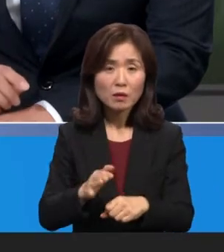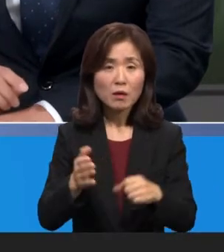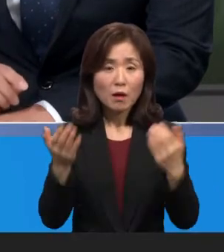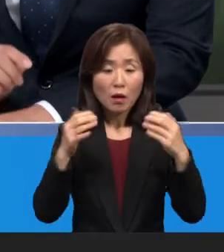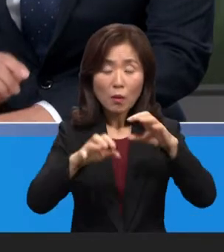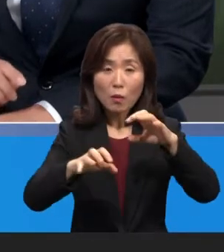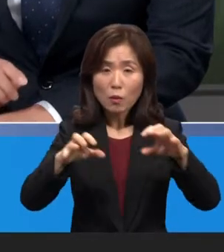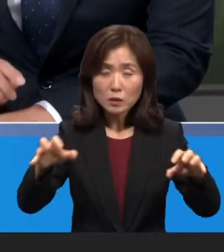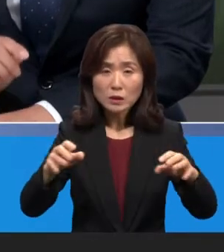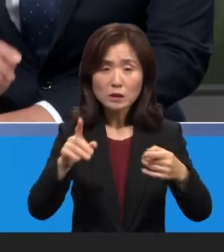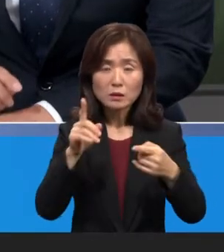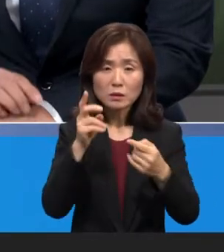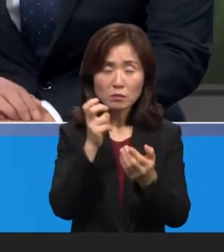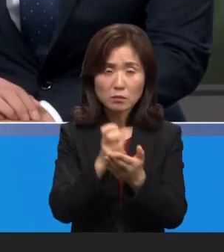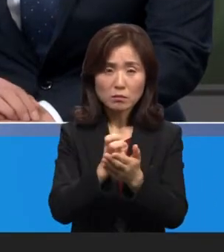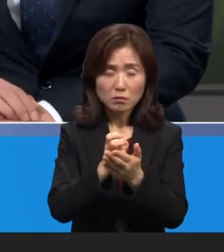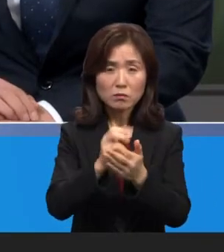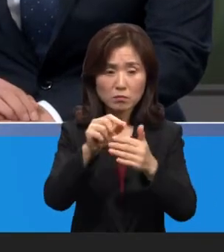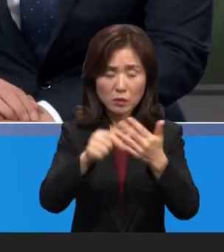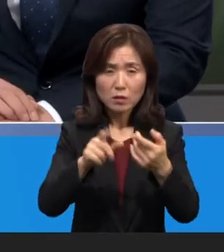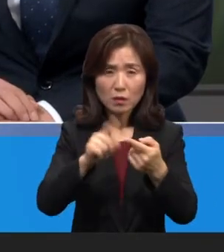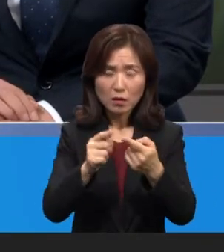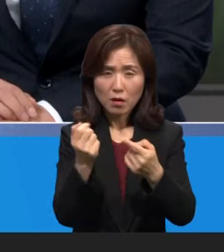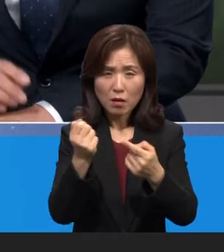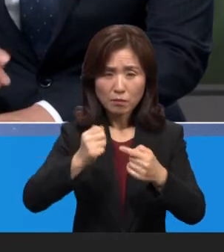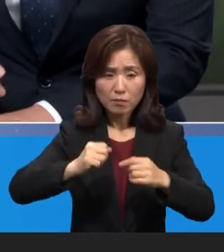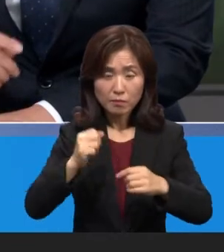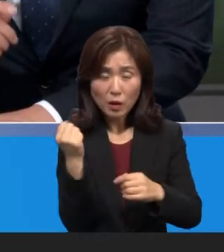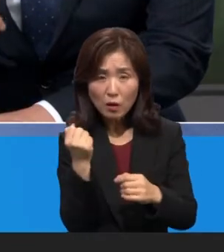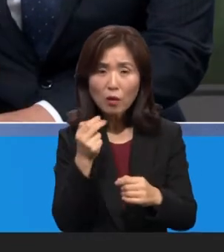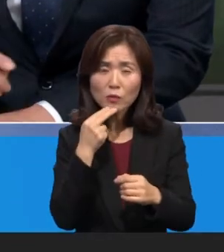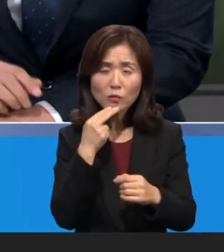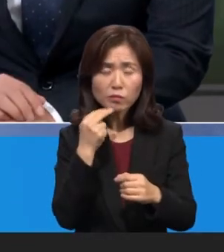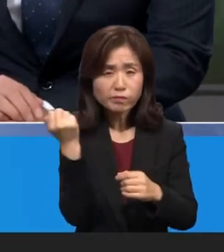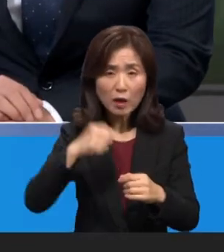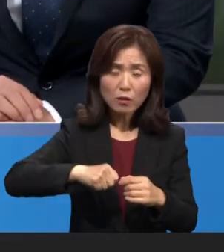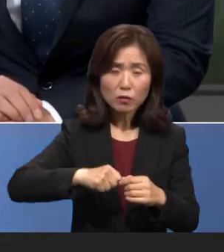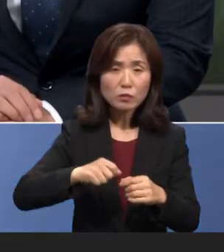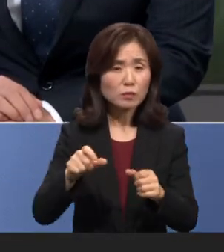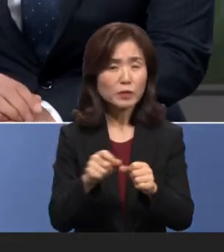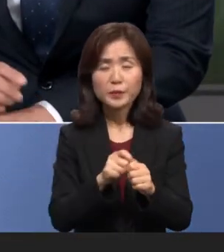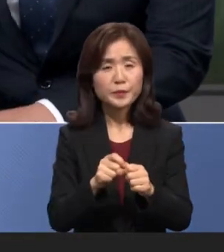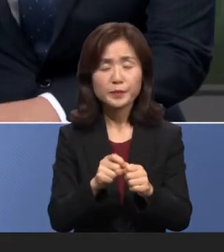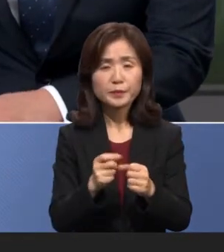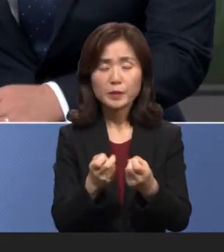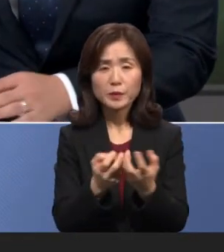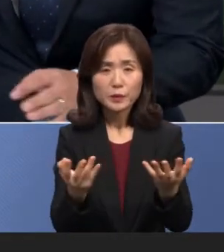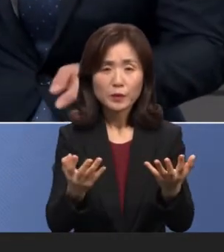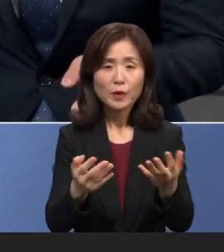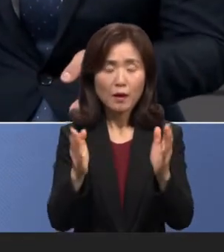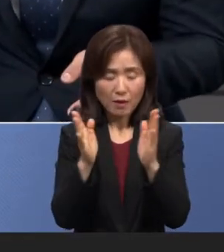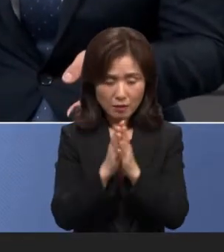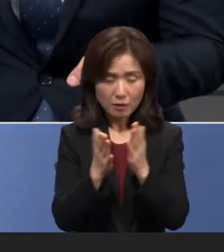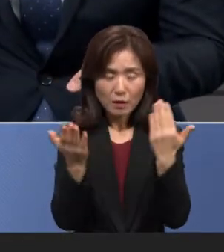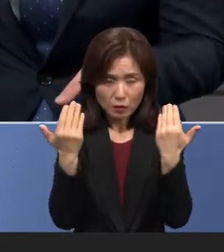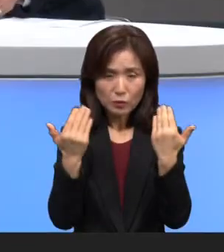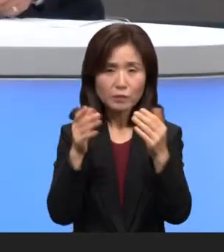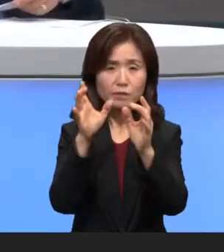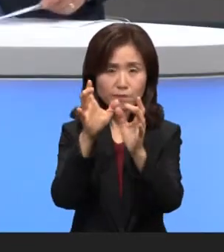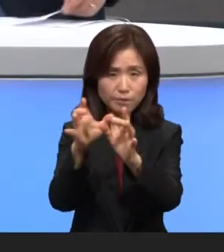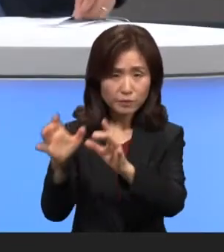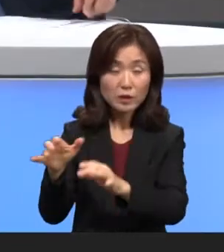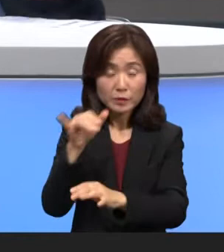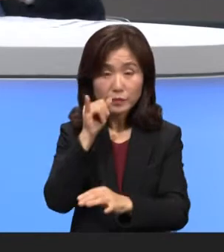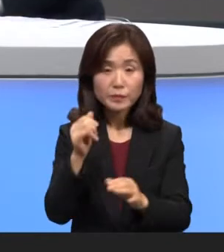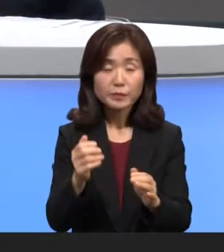않더라도 교육부는 특별한 조치를 하지 않습니다 다만 각주 교육당국이 알아서 처리하도록 밖에 없지만 했습니다